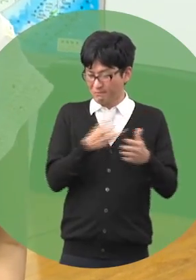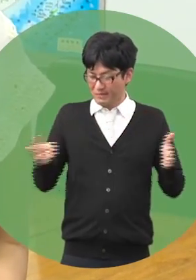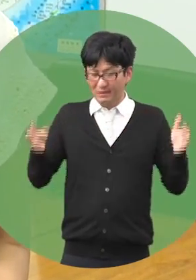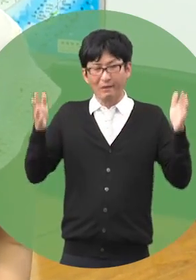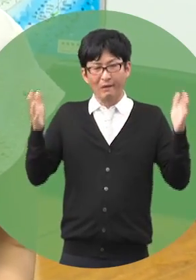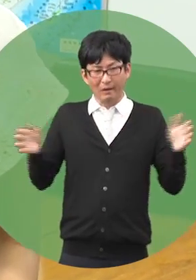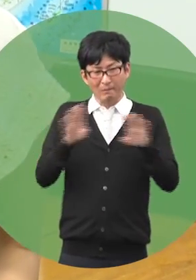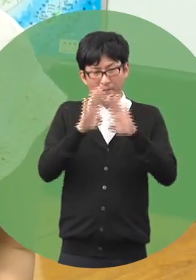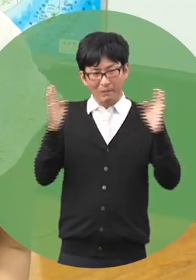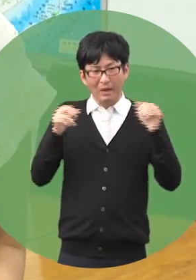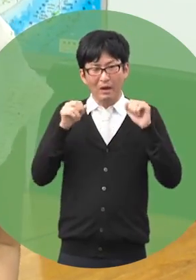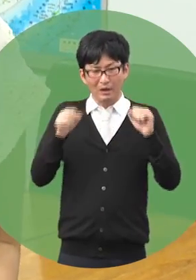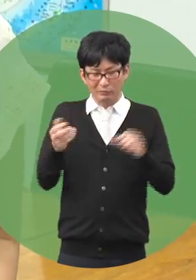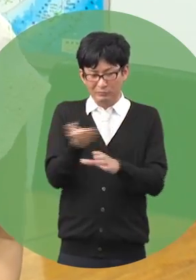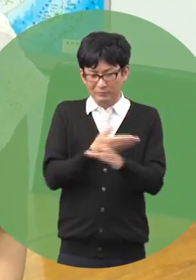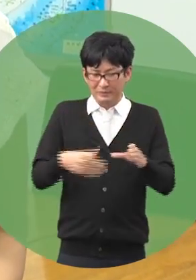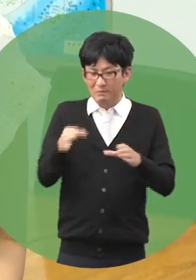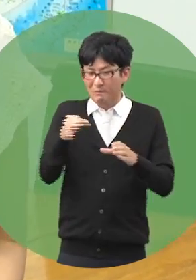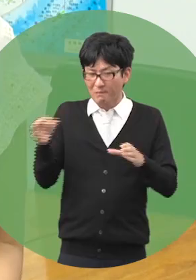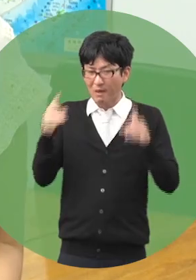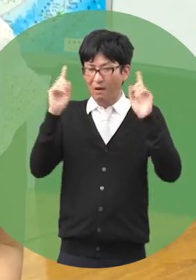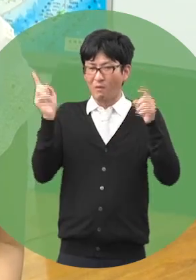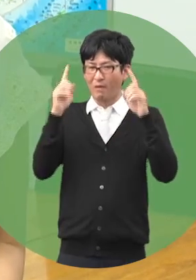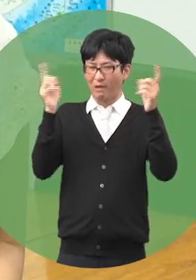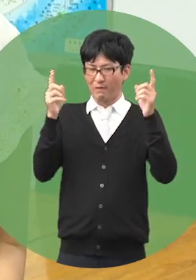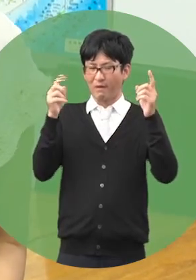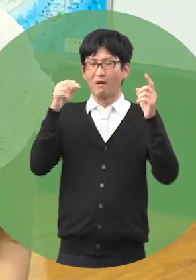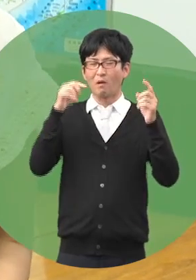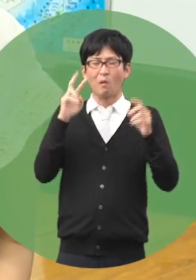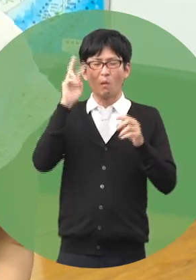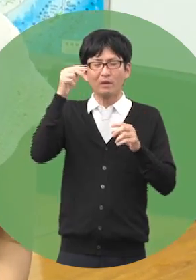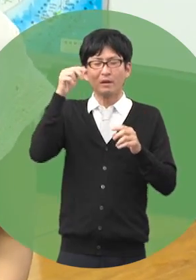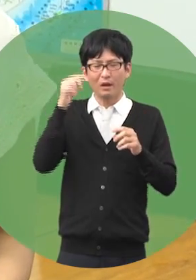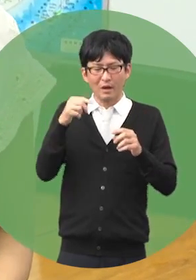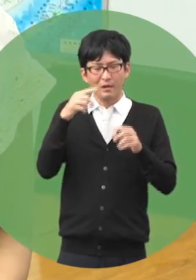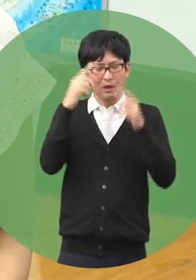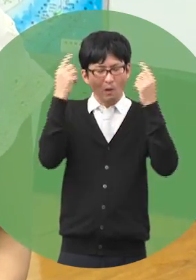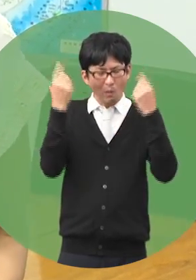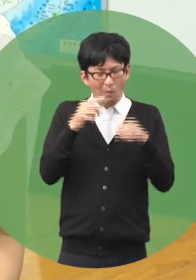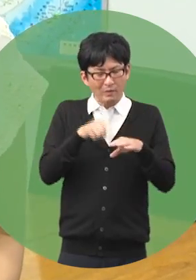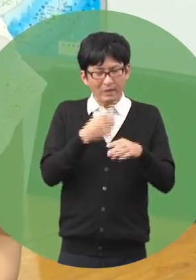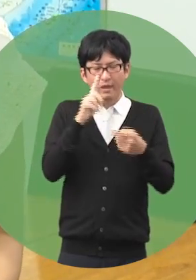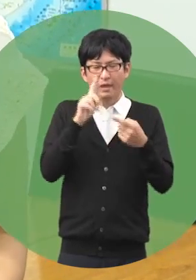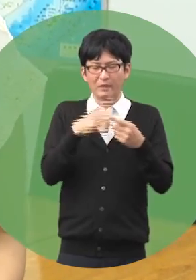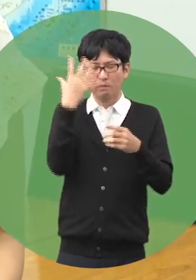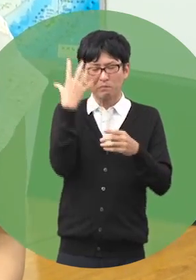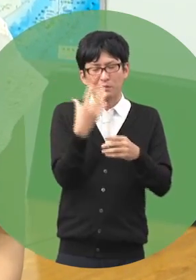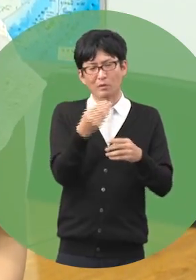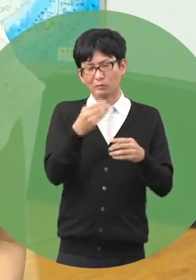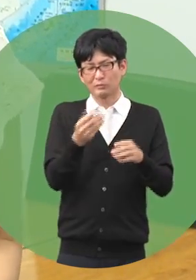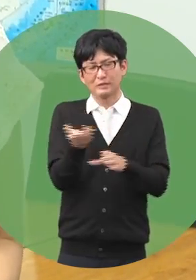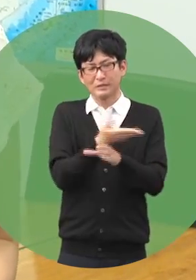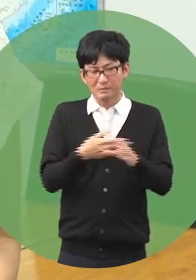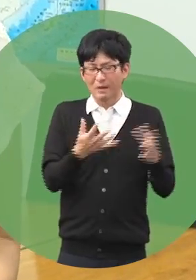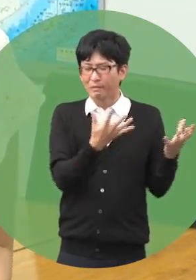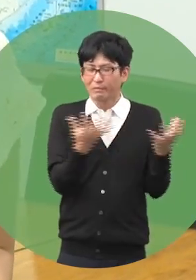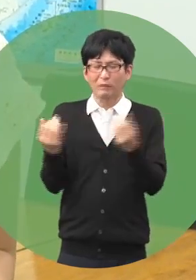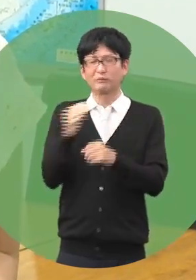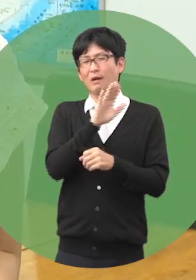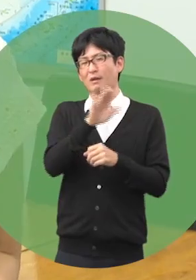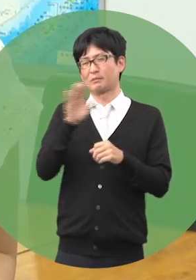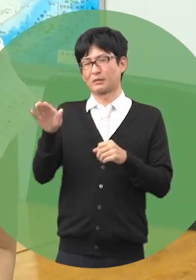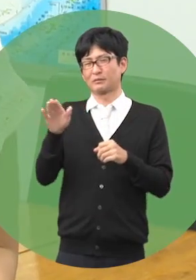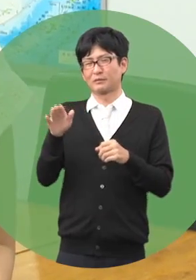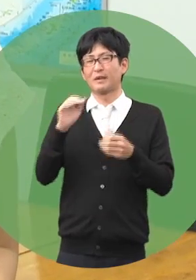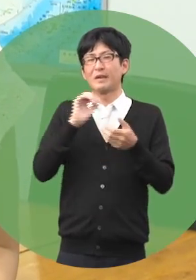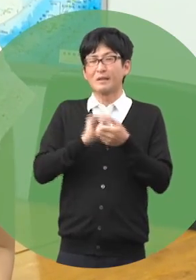って開催される離島フェア、沖縄には個性的で魅力あふれる島々がたくさんあります。ぜひ